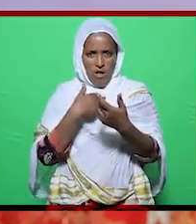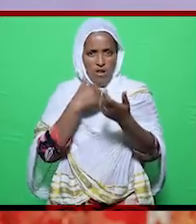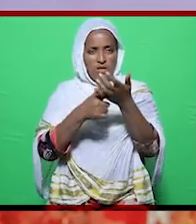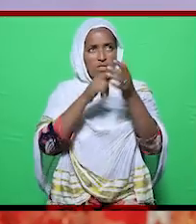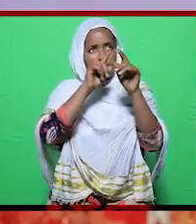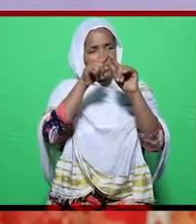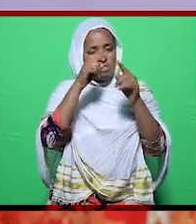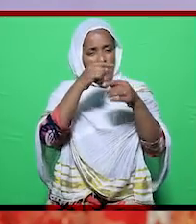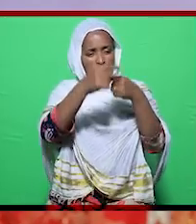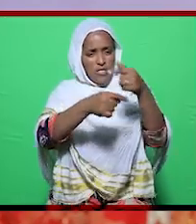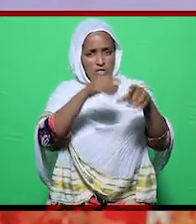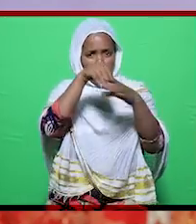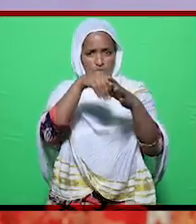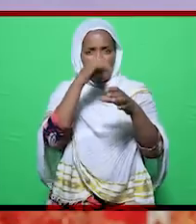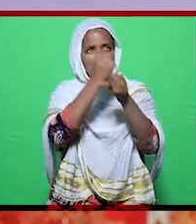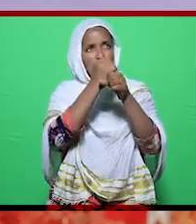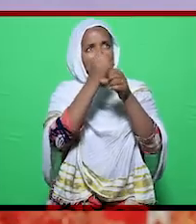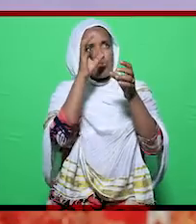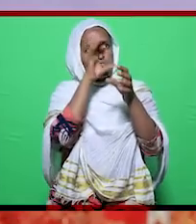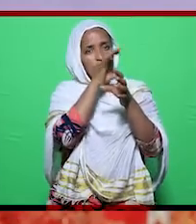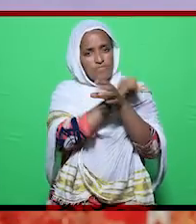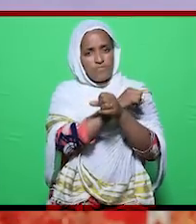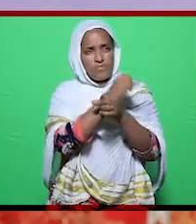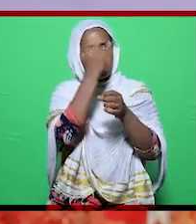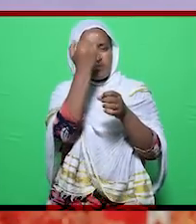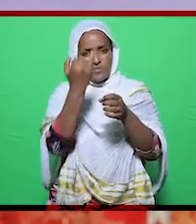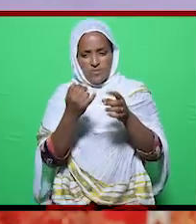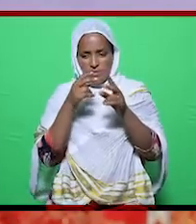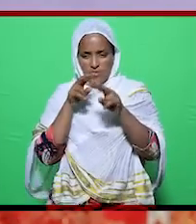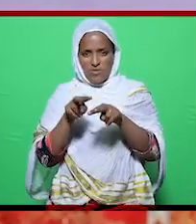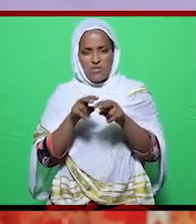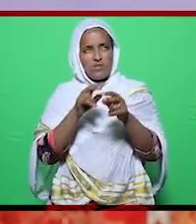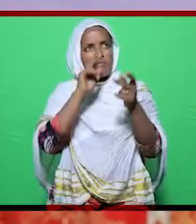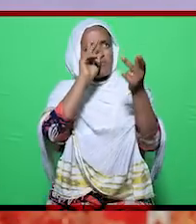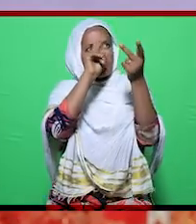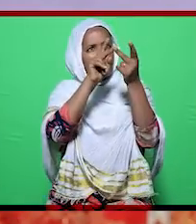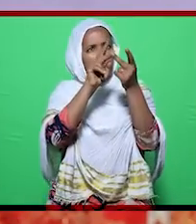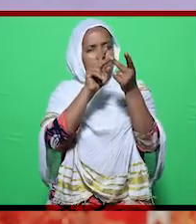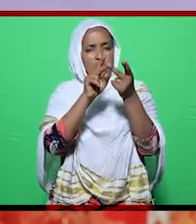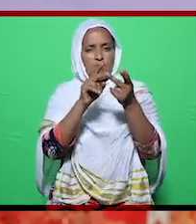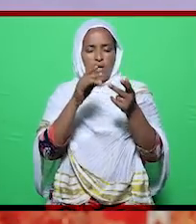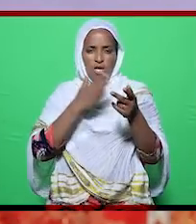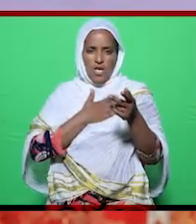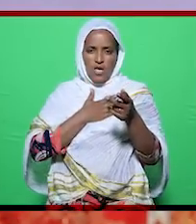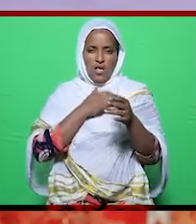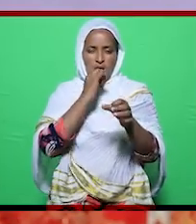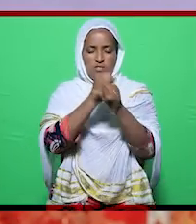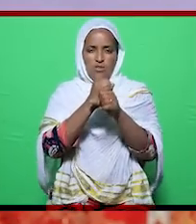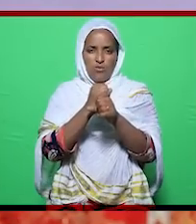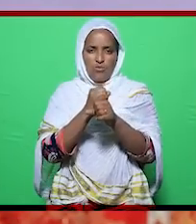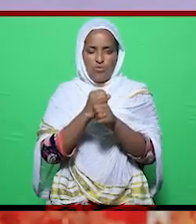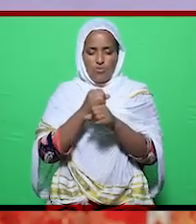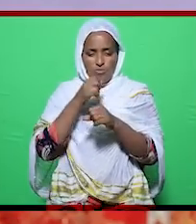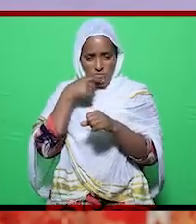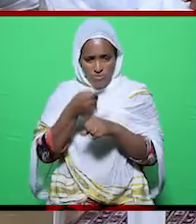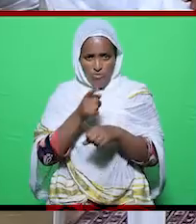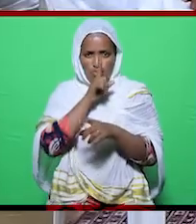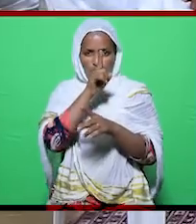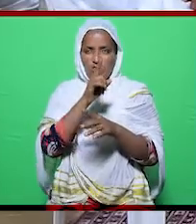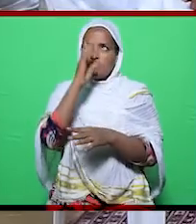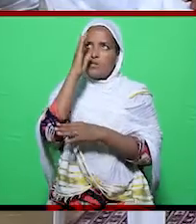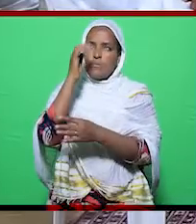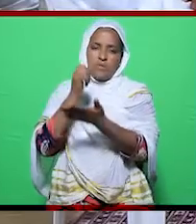2 አመት እንትን ጉልላቱን ለማቆየት በስብሷል በዛ ሂደት ውስጥ ተሰርቶ ሲወረድና ወርዶ ስራው